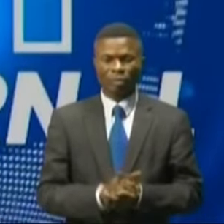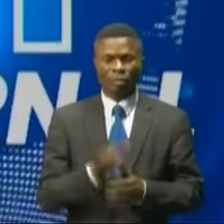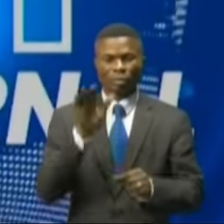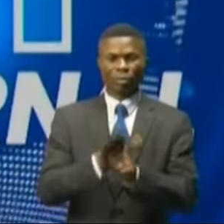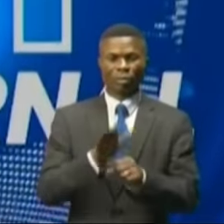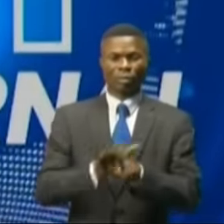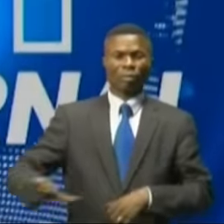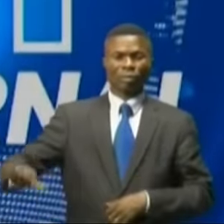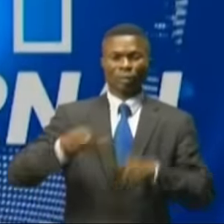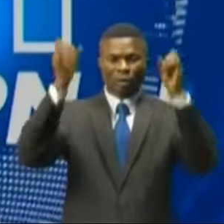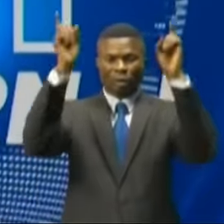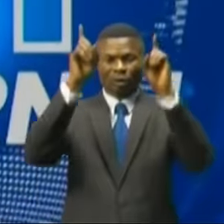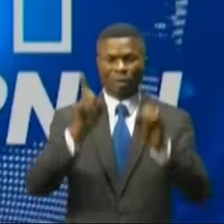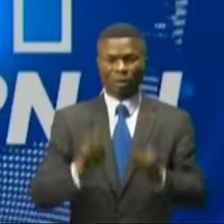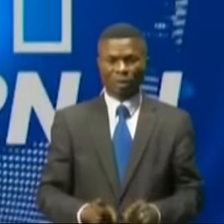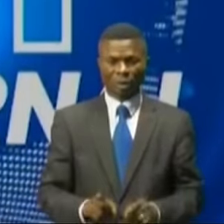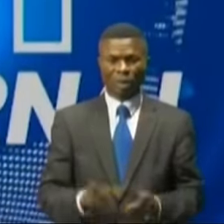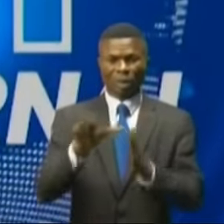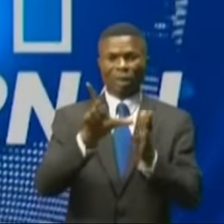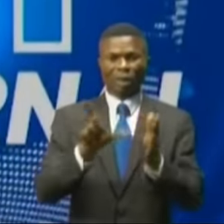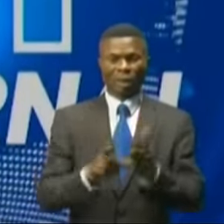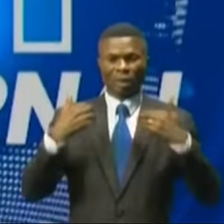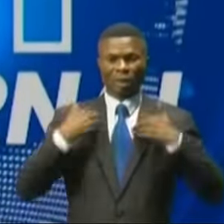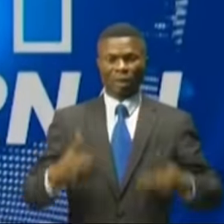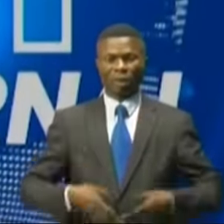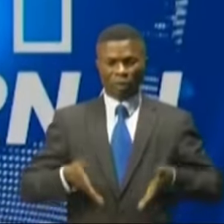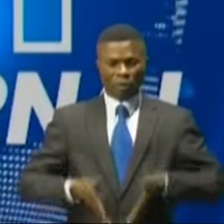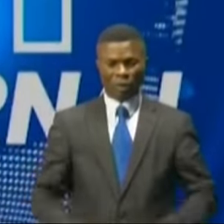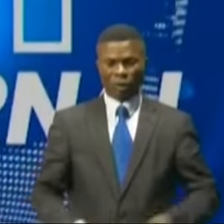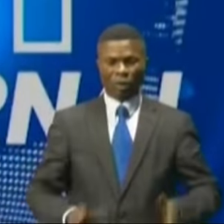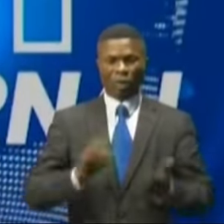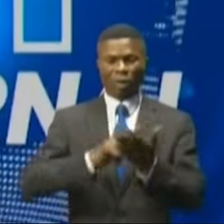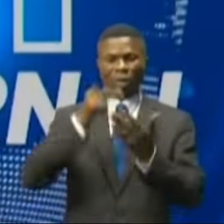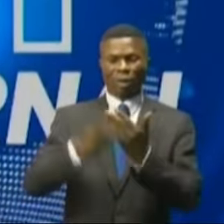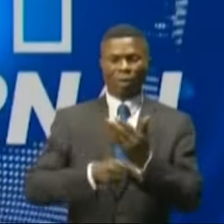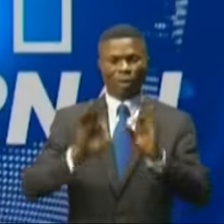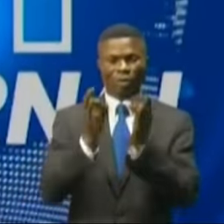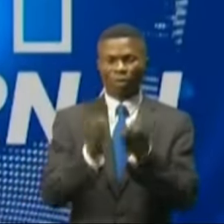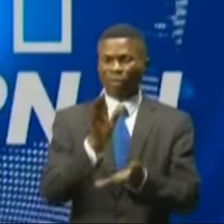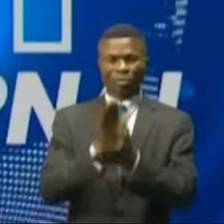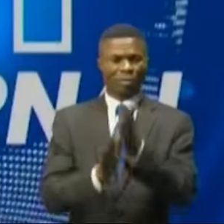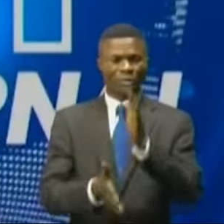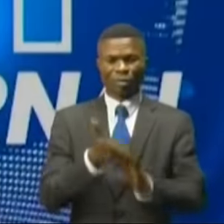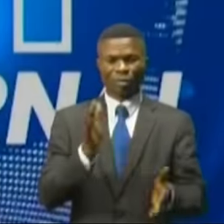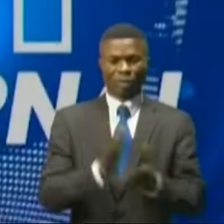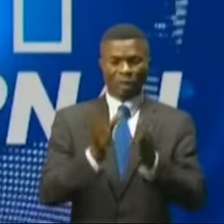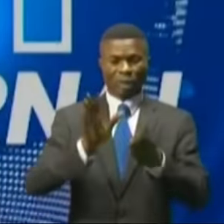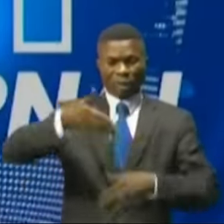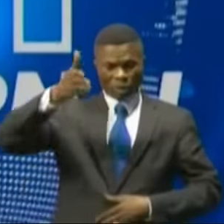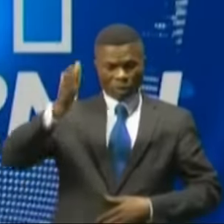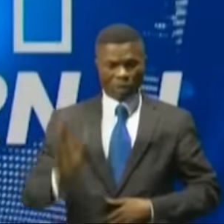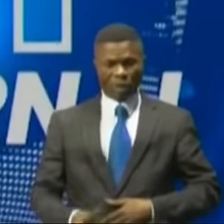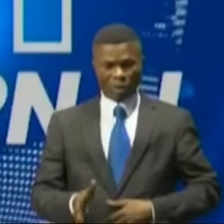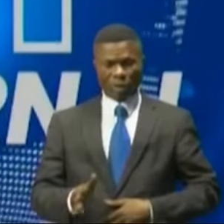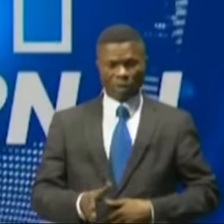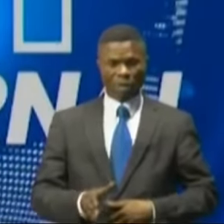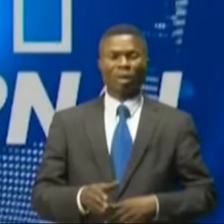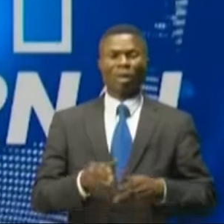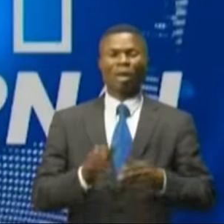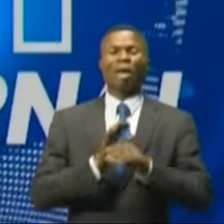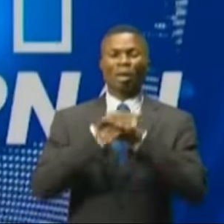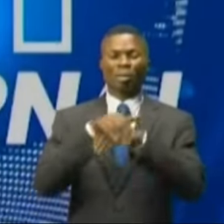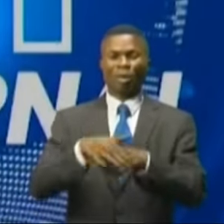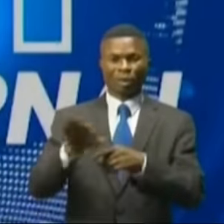Plusieurs pays africains n'ont pas de loi sur la santé de reproduction et planification familiale. Les experts ont informé à ce